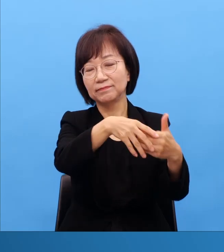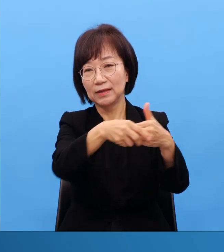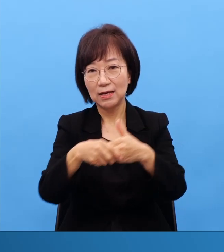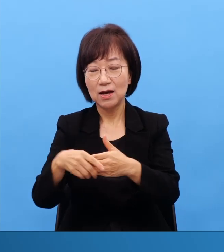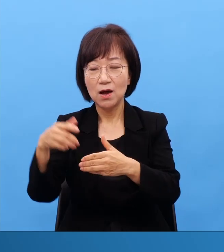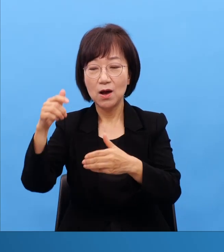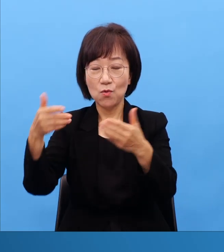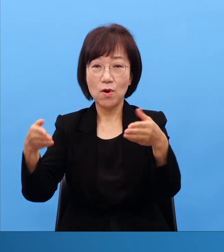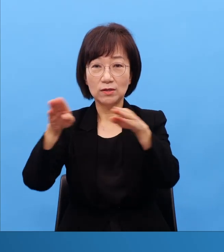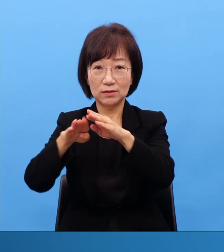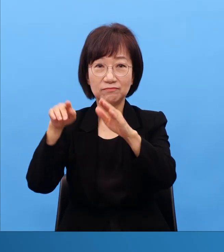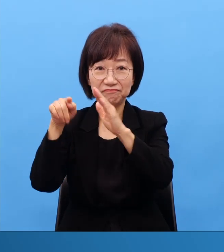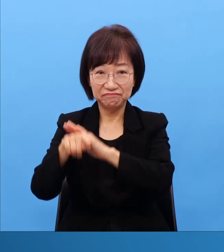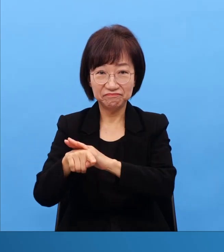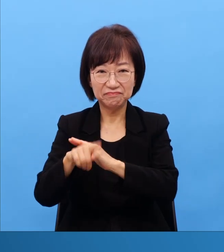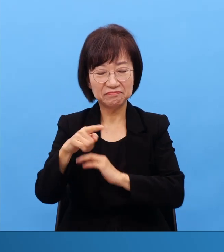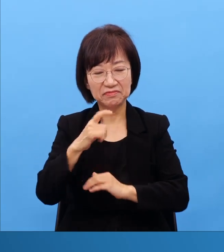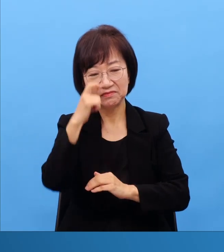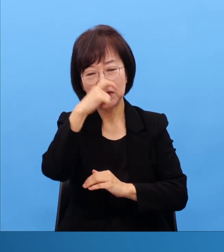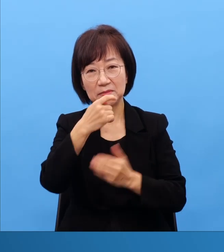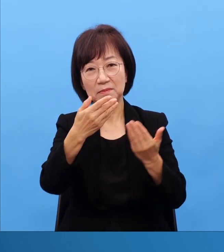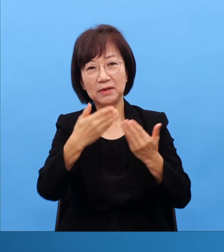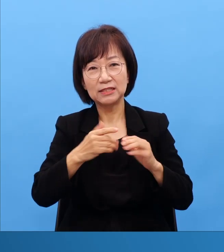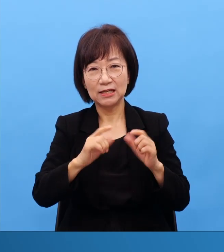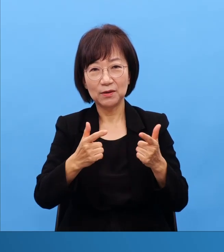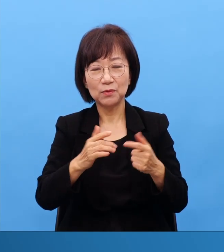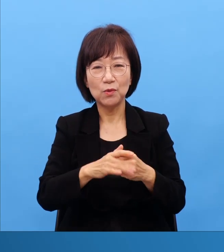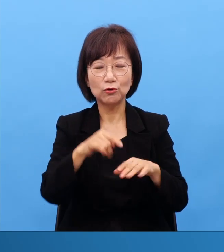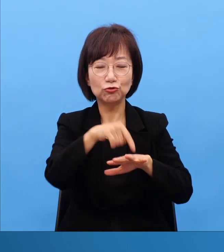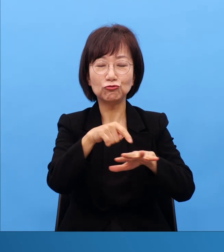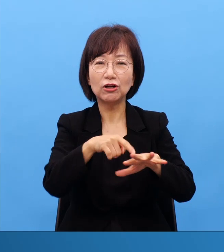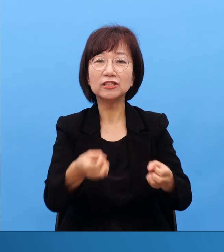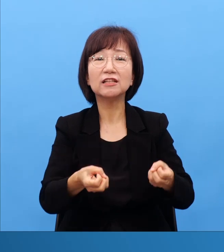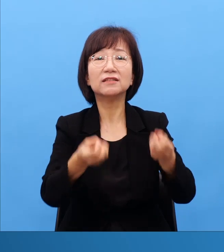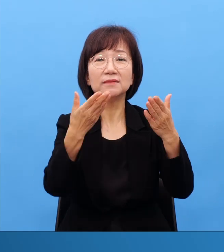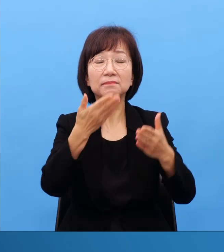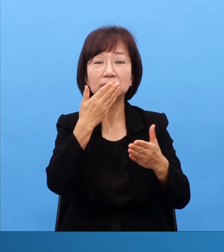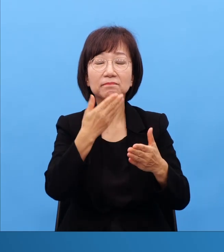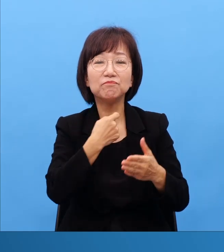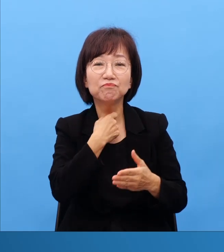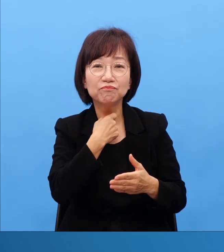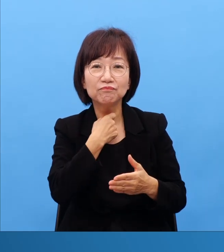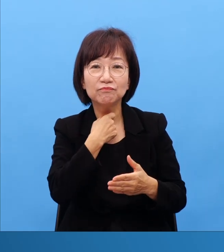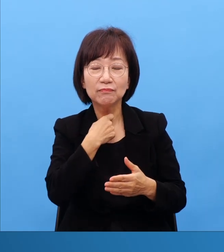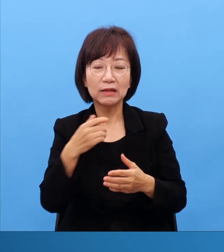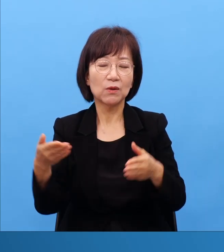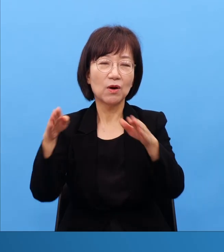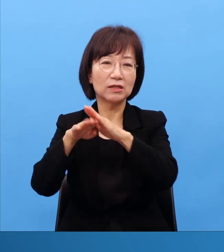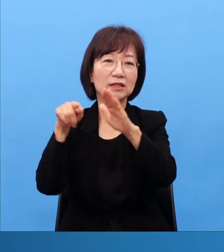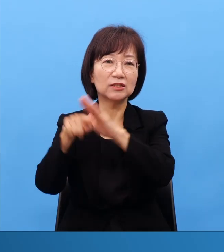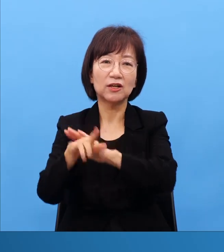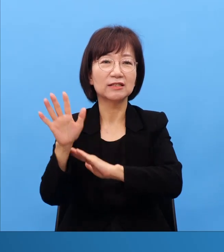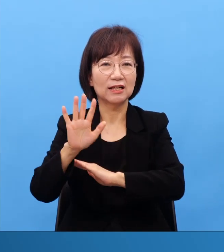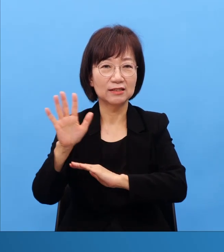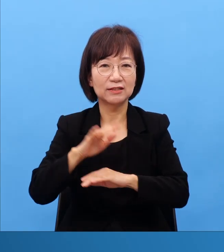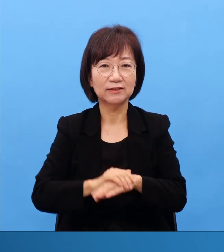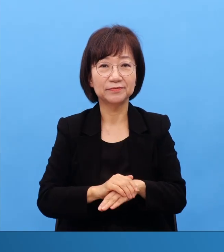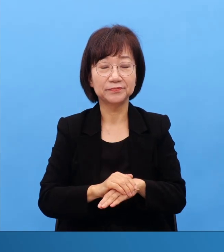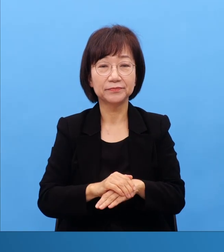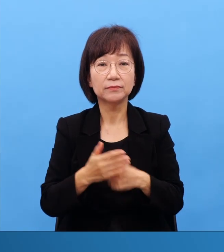새벽이라 그들은 더럽힘을 받지 아니하고 유월절 잔치를 먹고자 하여 관정에 들어가지